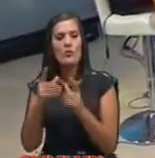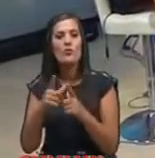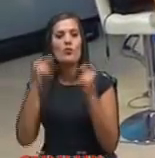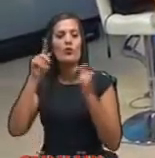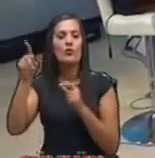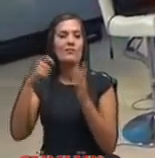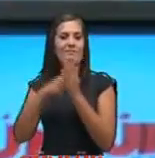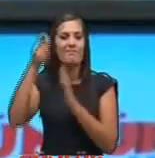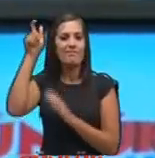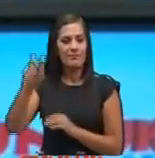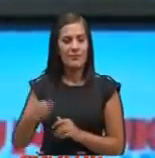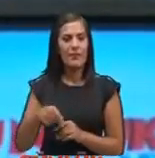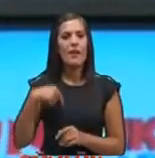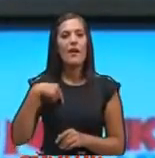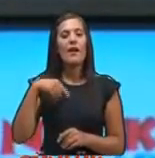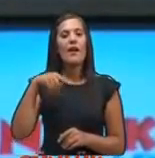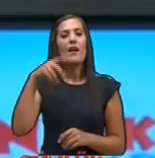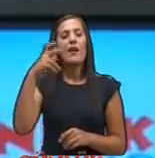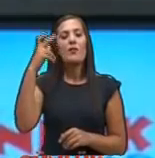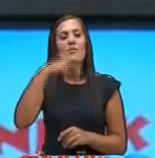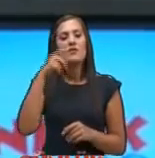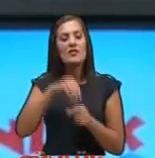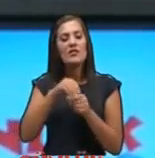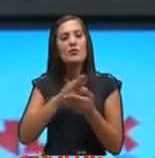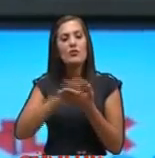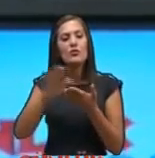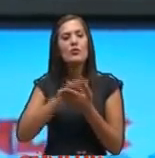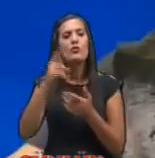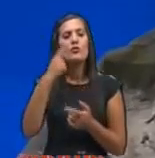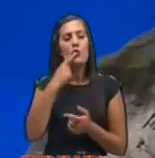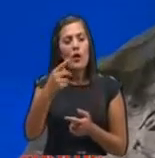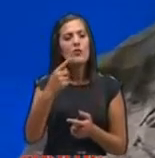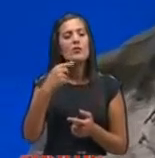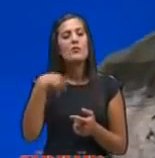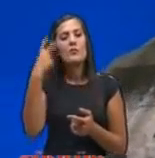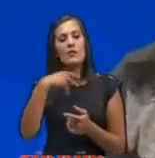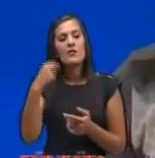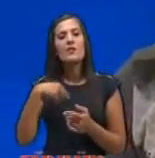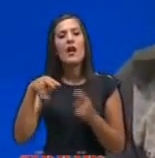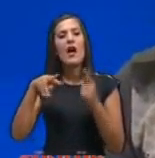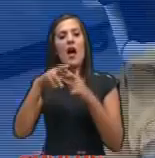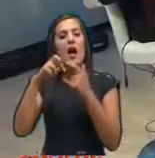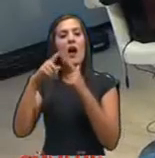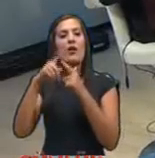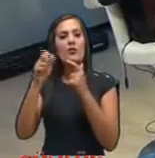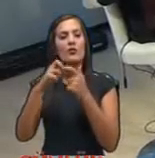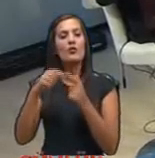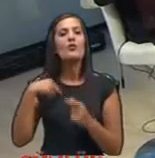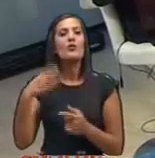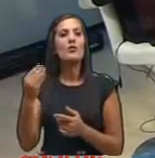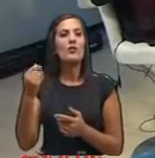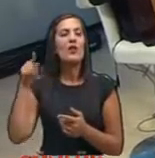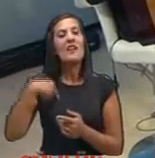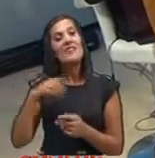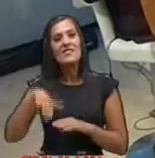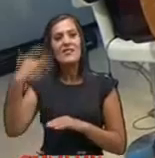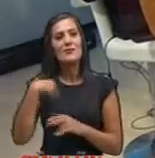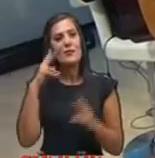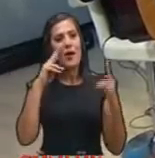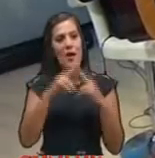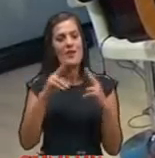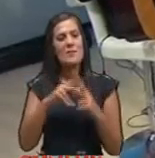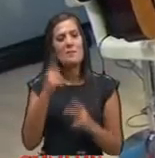bestesi sevgili Artun Ertürk'e ait. Bu değil ama. Bu sevgili Mutlu Çağlayan'ın bestesi. Bu Mutlu Çağlayan'ın şarkısı. O da Ankara'lıdır aslen. Tabii. Tabii.